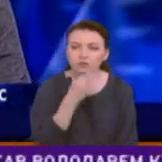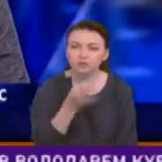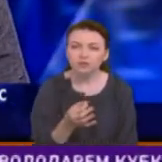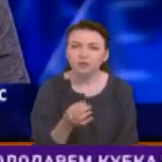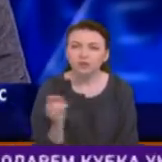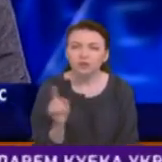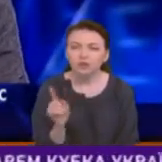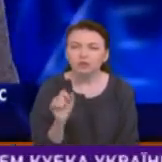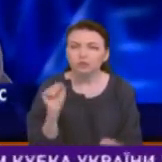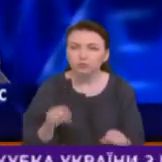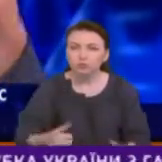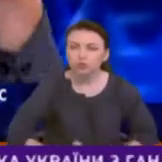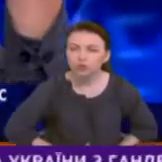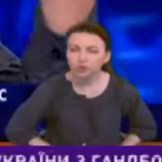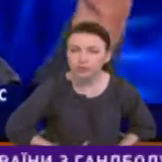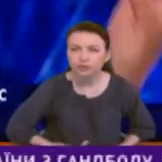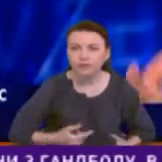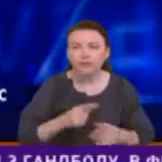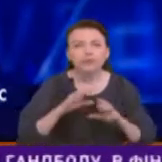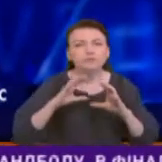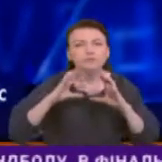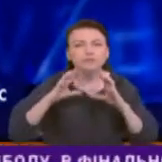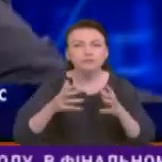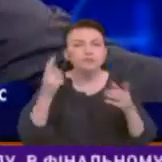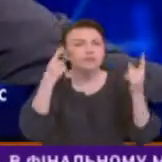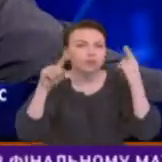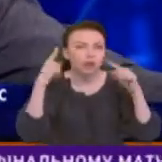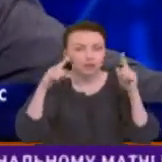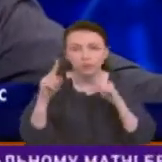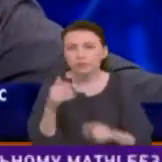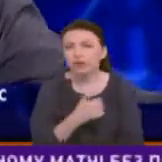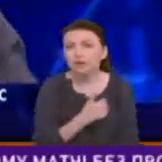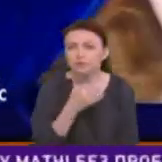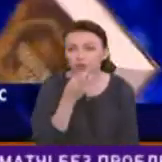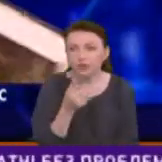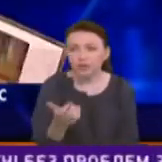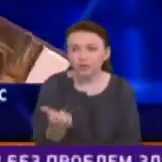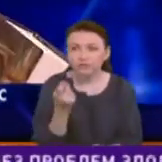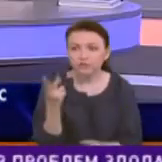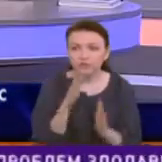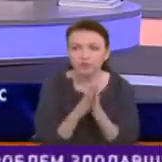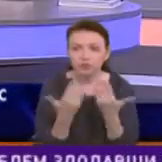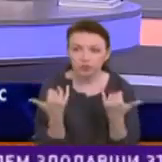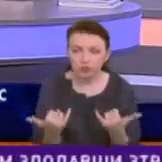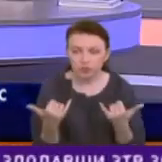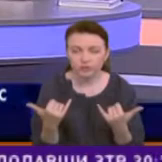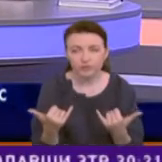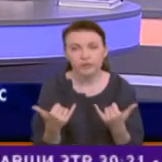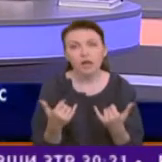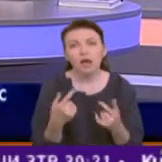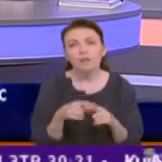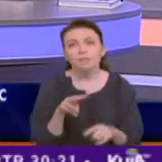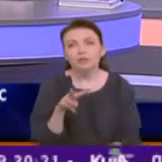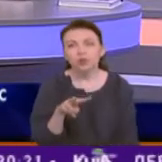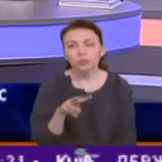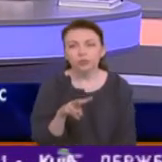в принципі, можна жити, знов-таки, в світі вигадок. Але от я вам скажу, що я взяв з собою дві книжечки сучасні. От митрополит